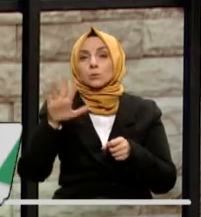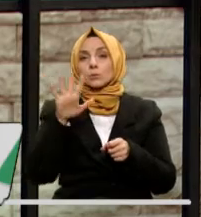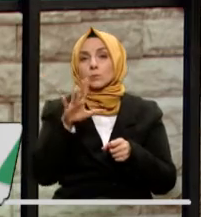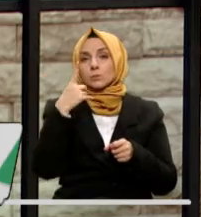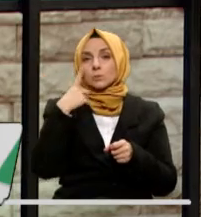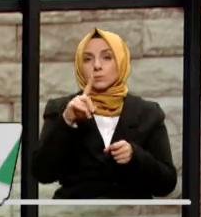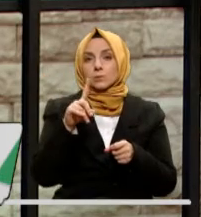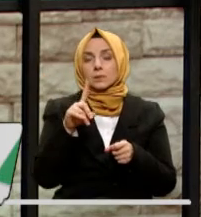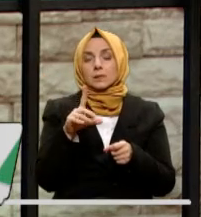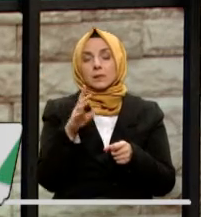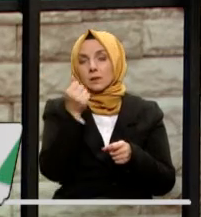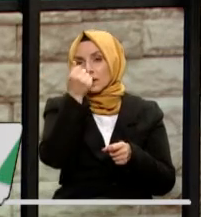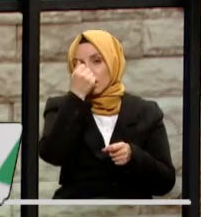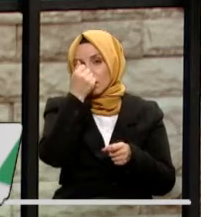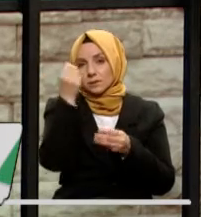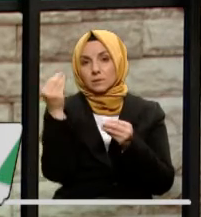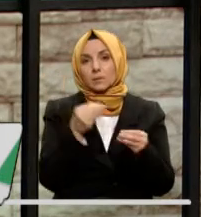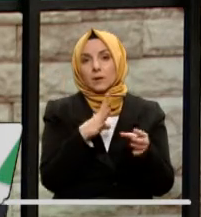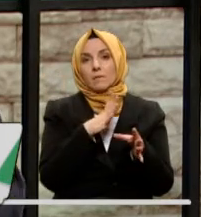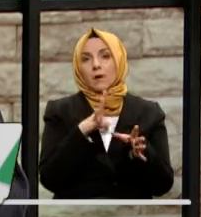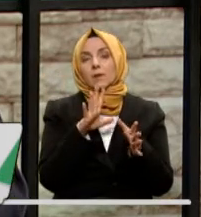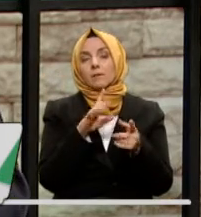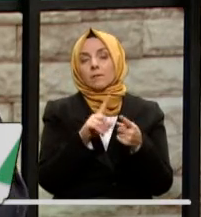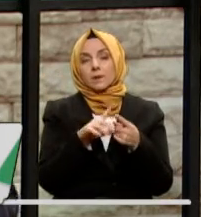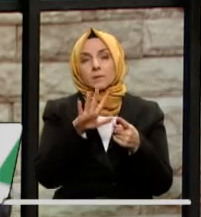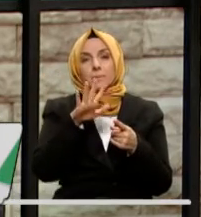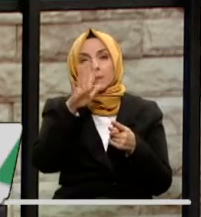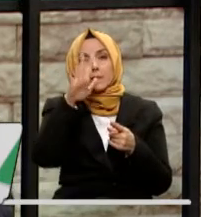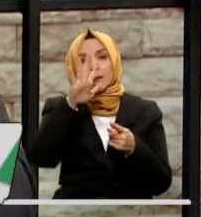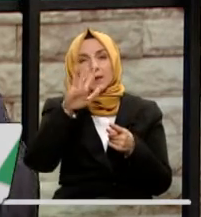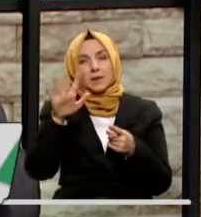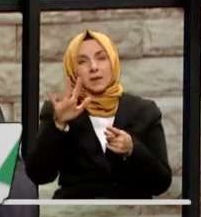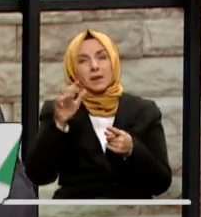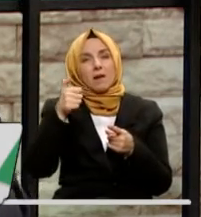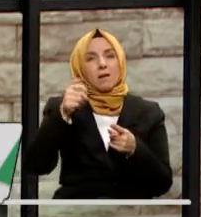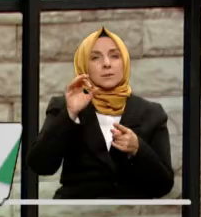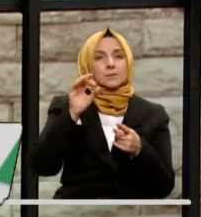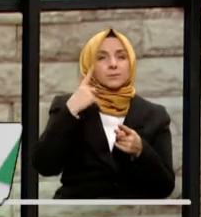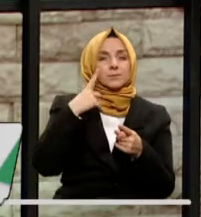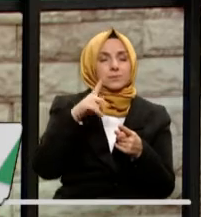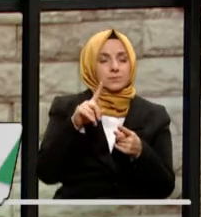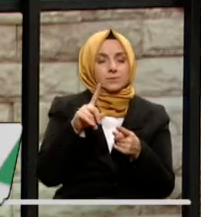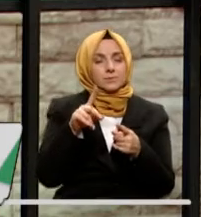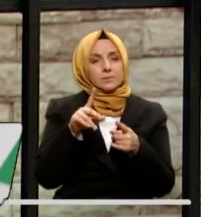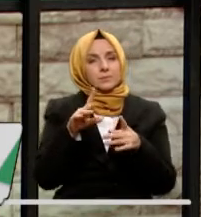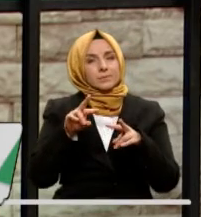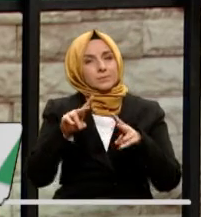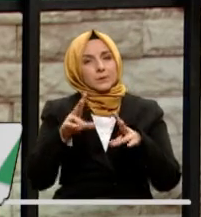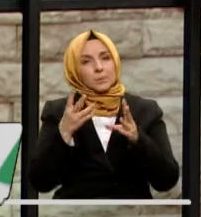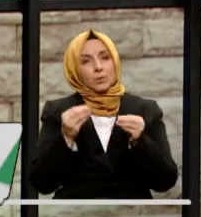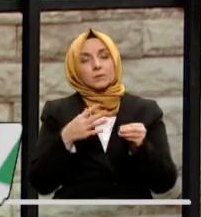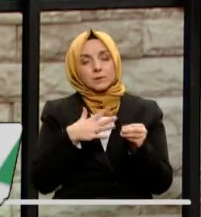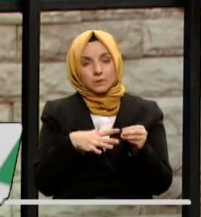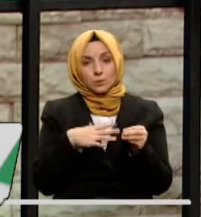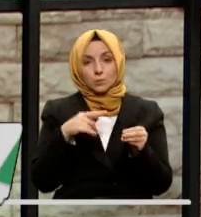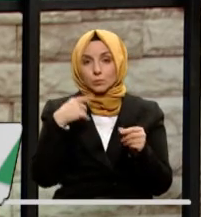56 55 60 binlerde tutmak isteriz ki bunu olağanüstü halleri de var diğer kazalar var acil durumlar